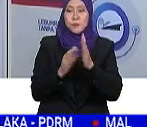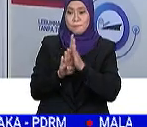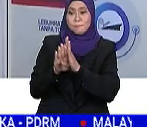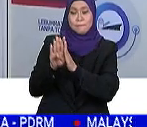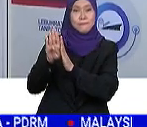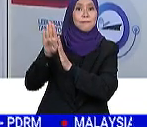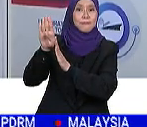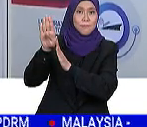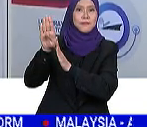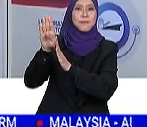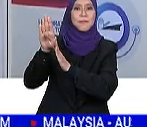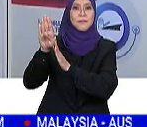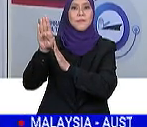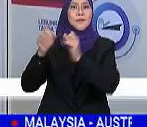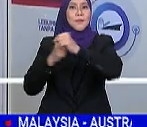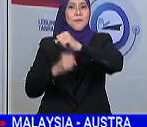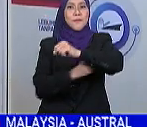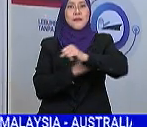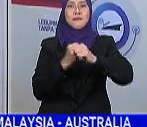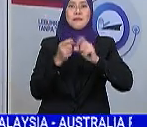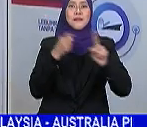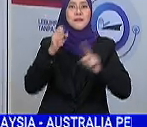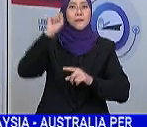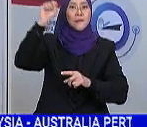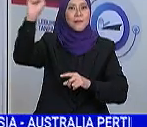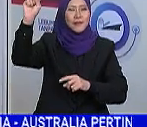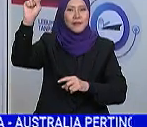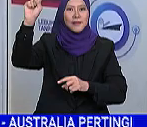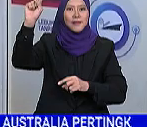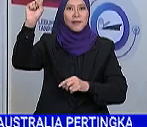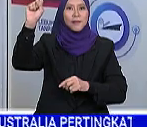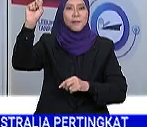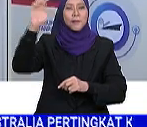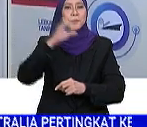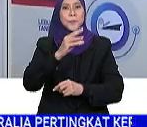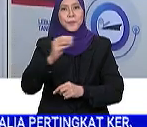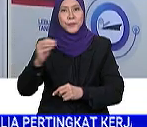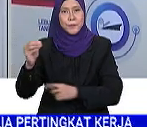pembangunan dan juga ENSFA di negeri Sabah ini khususnya, dan amnya di